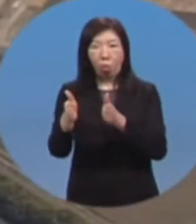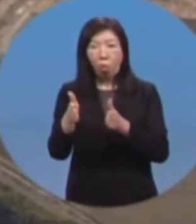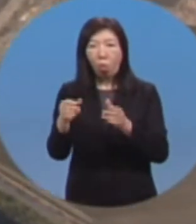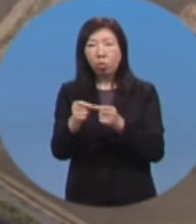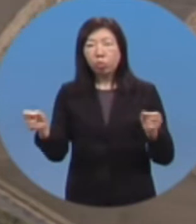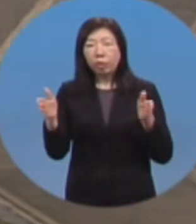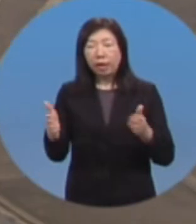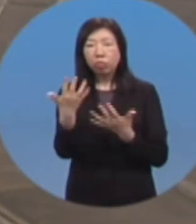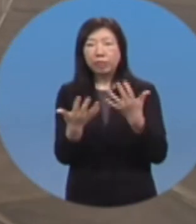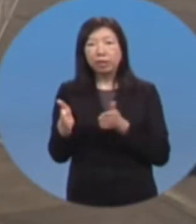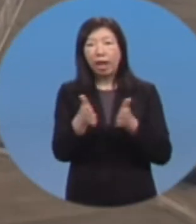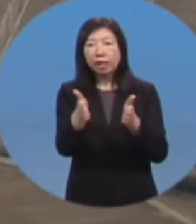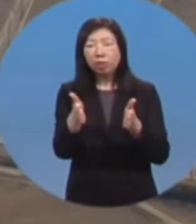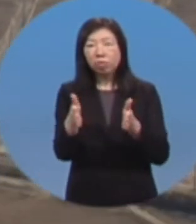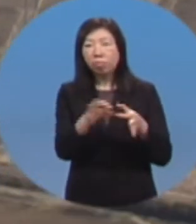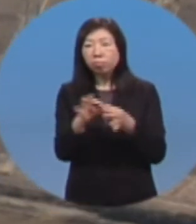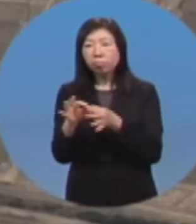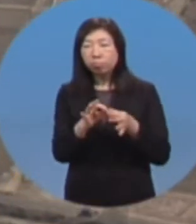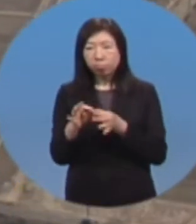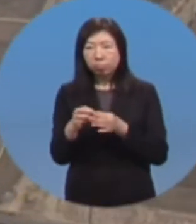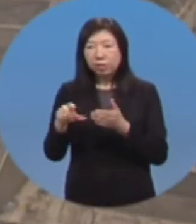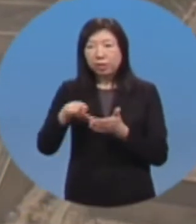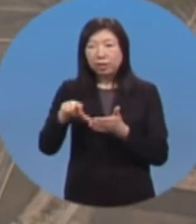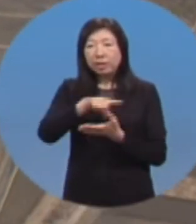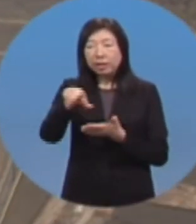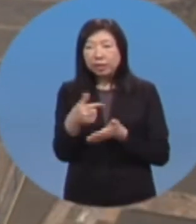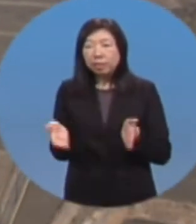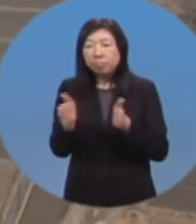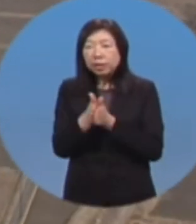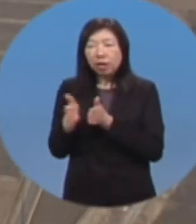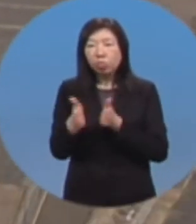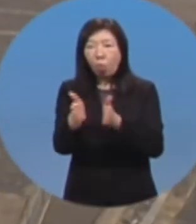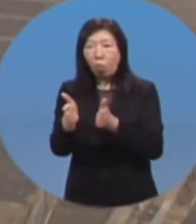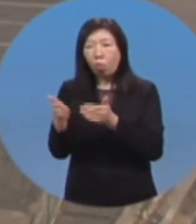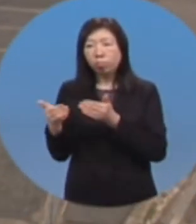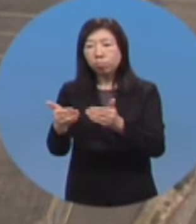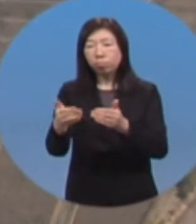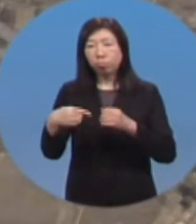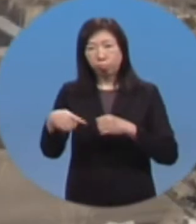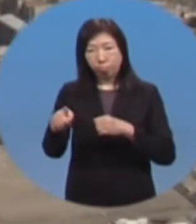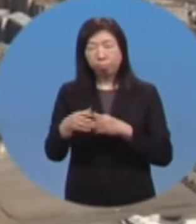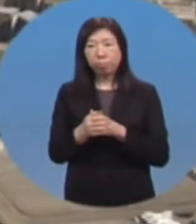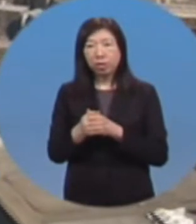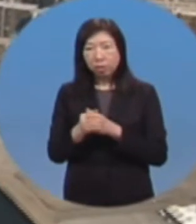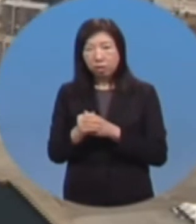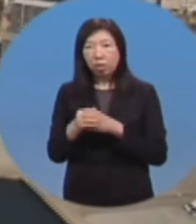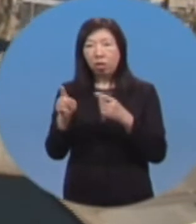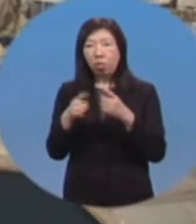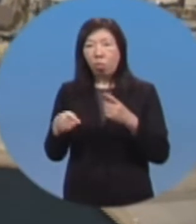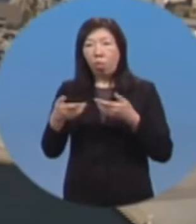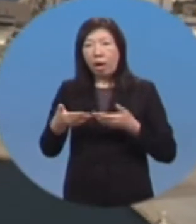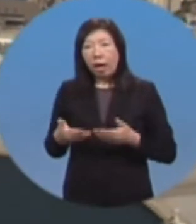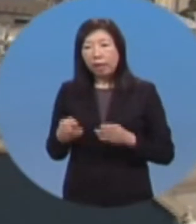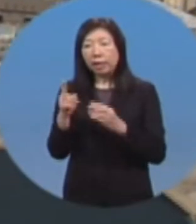生グリーンラインなどのアクセス道路や地域に密着した道路の整備を推進します。港湾機能の強化のため